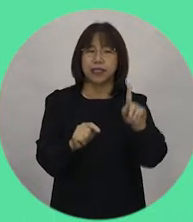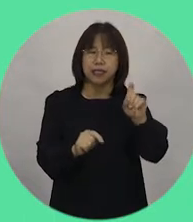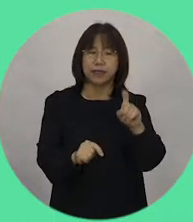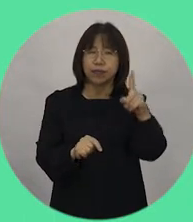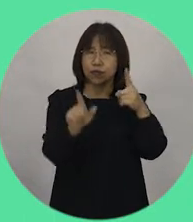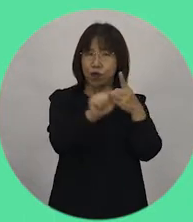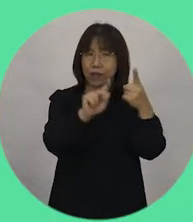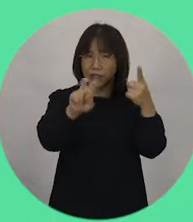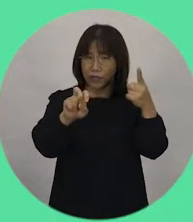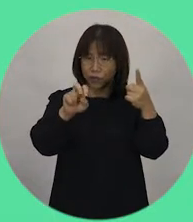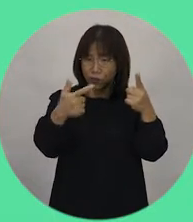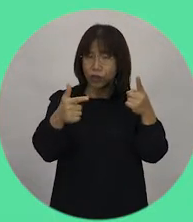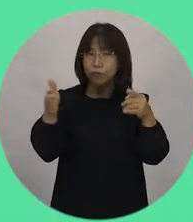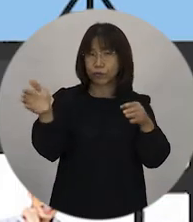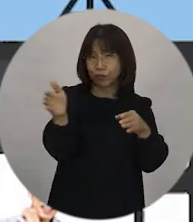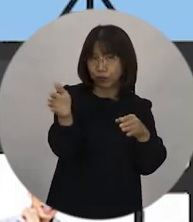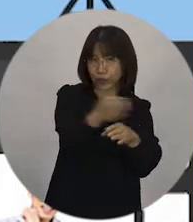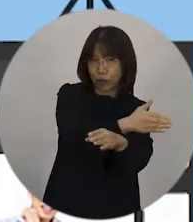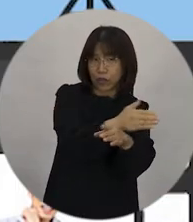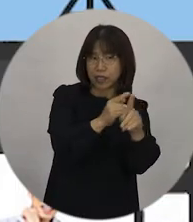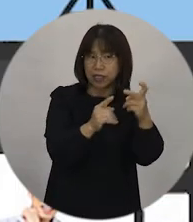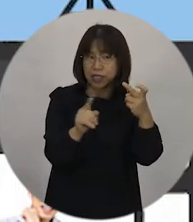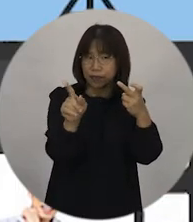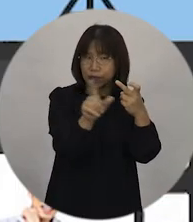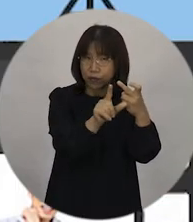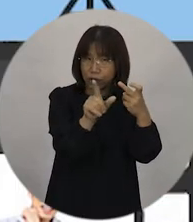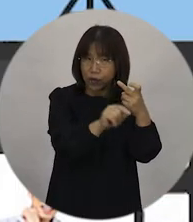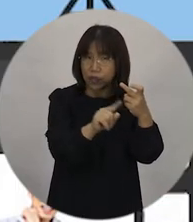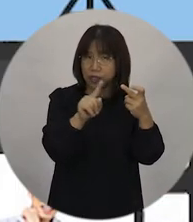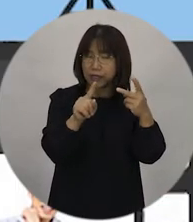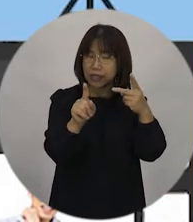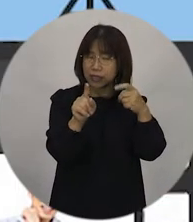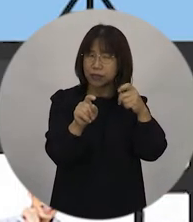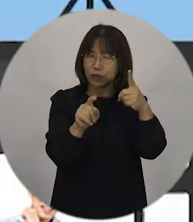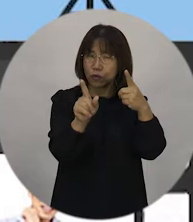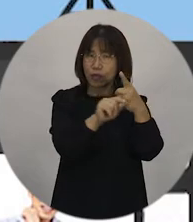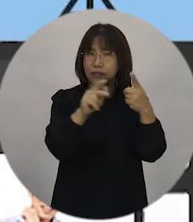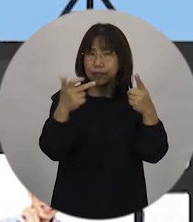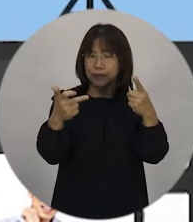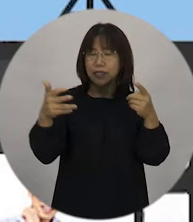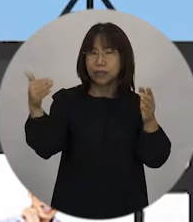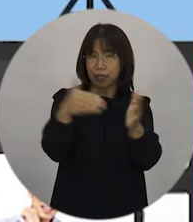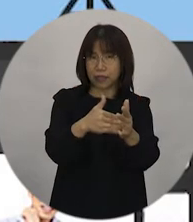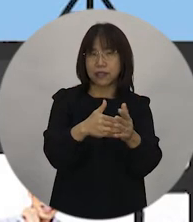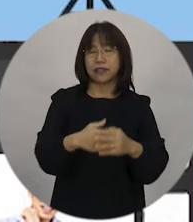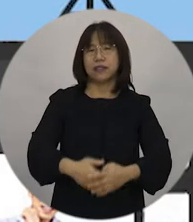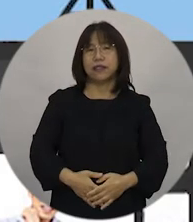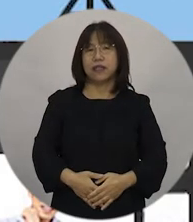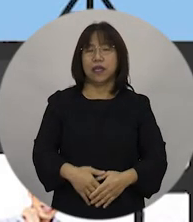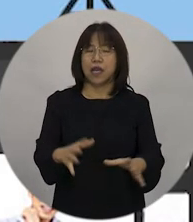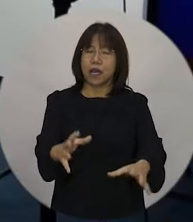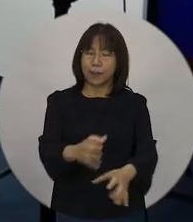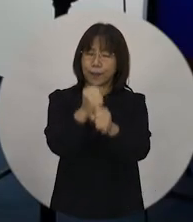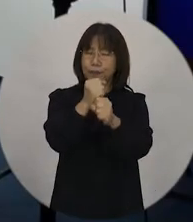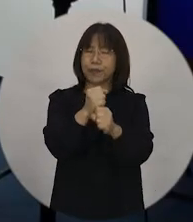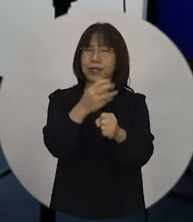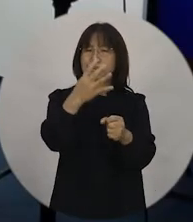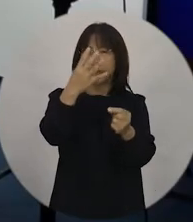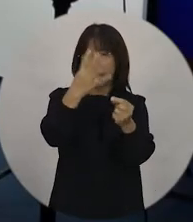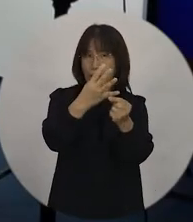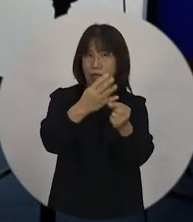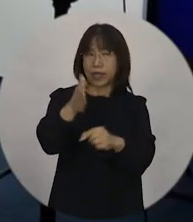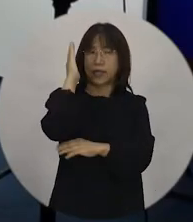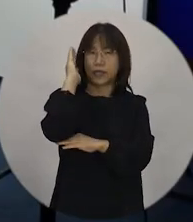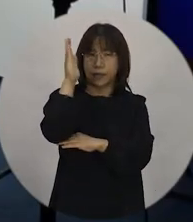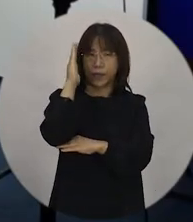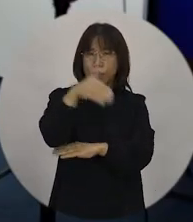인문학당은 오는 11월 26일부터 12월 17일까지 매주 금요일 오전 10시 30분에 시작되며 총 4회에